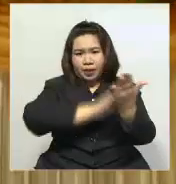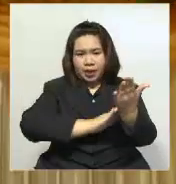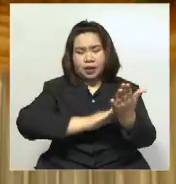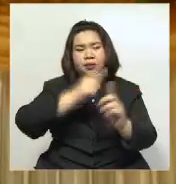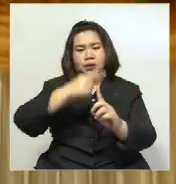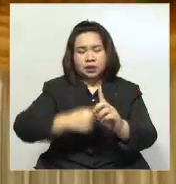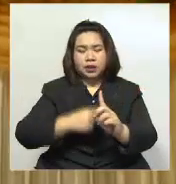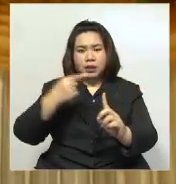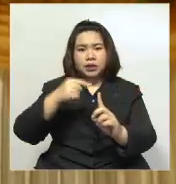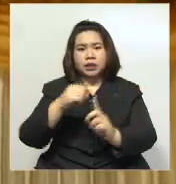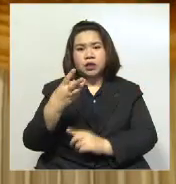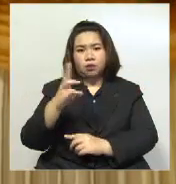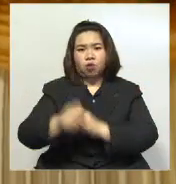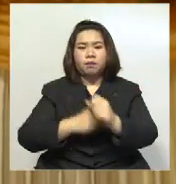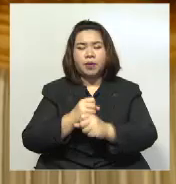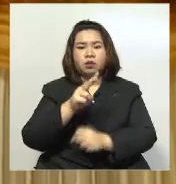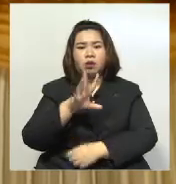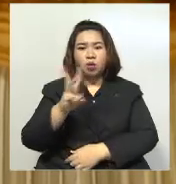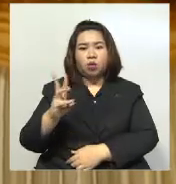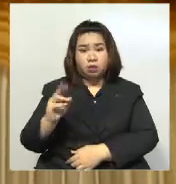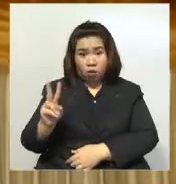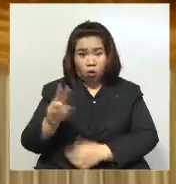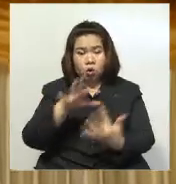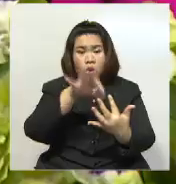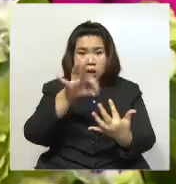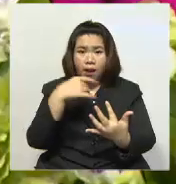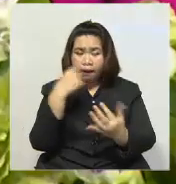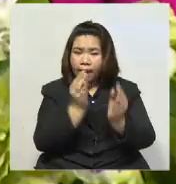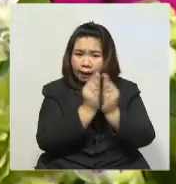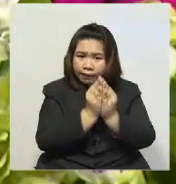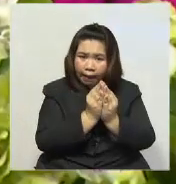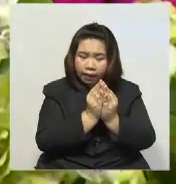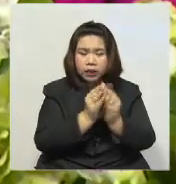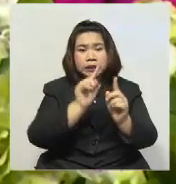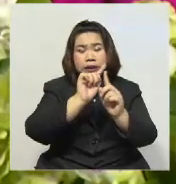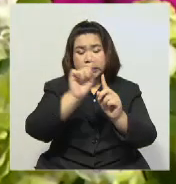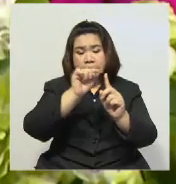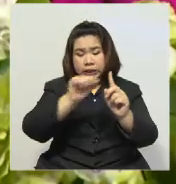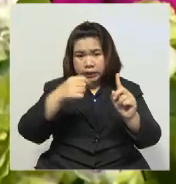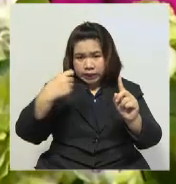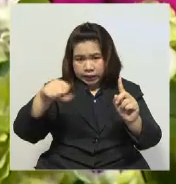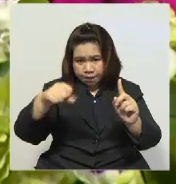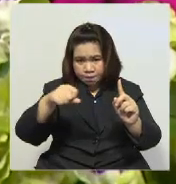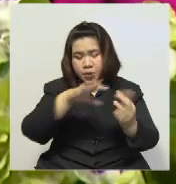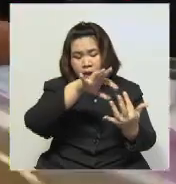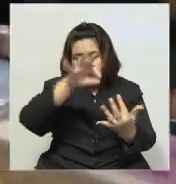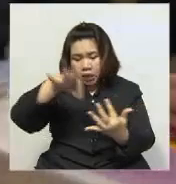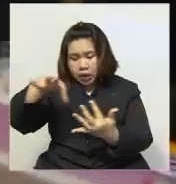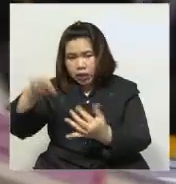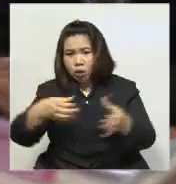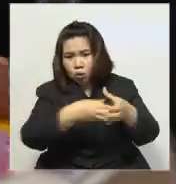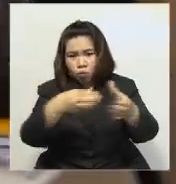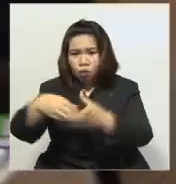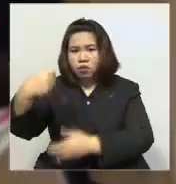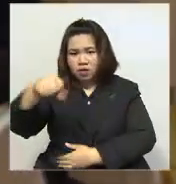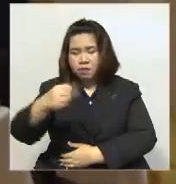กราคม2562โดยคัดเลือกผู้ได้รับคะแนนสูงสุด10อันดับจาก10กลุ่มให้เหลือ200คนส่งให้คสช.